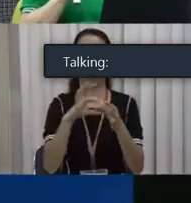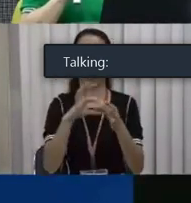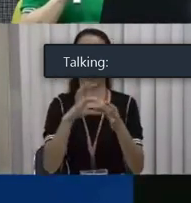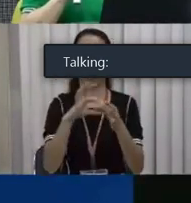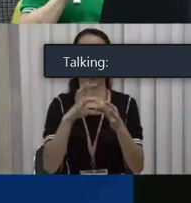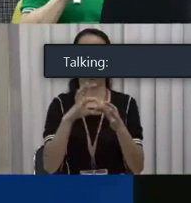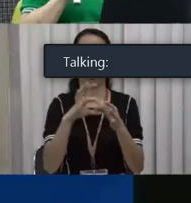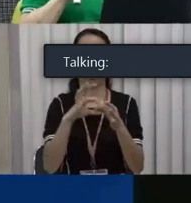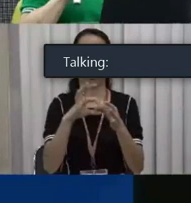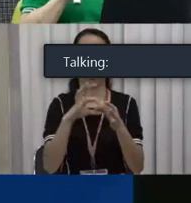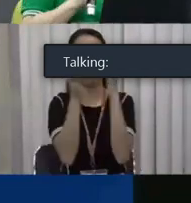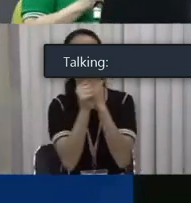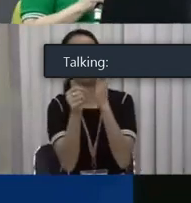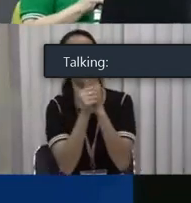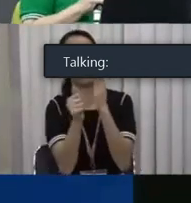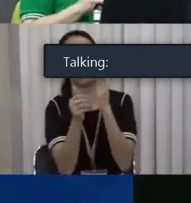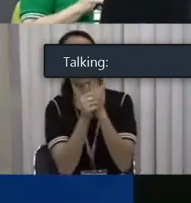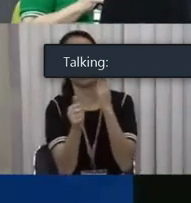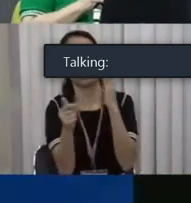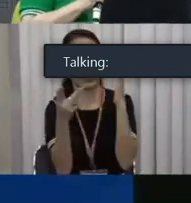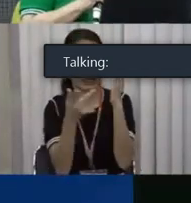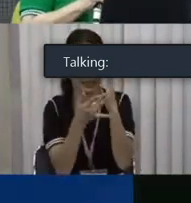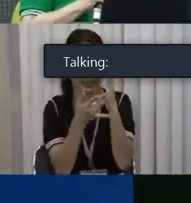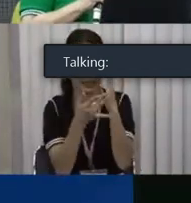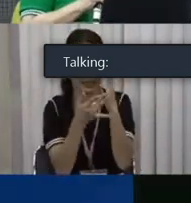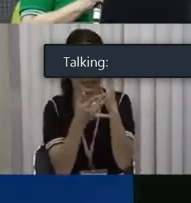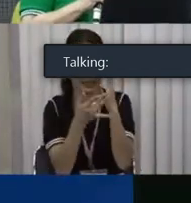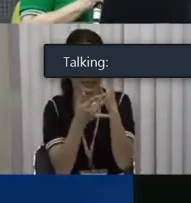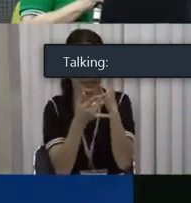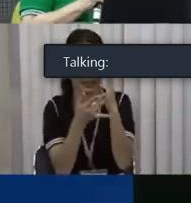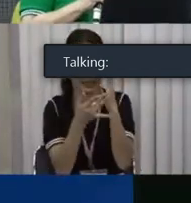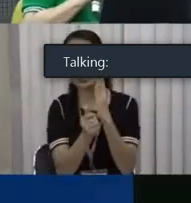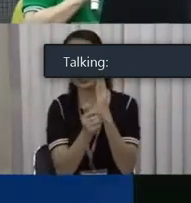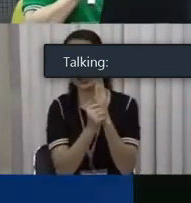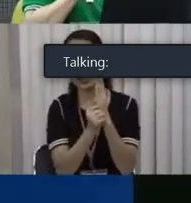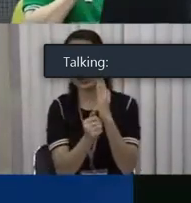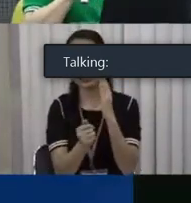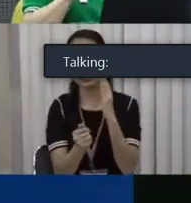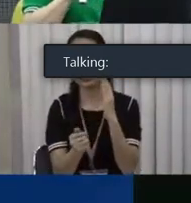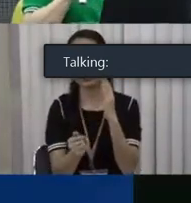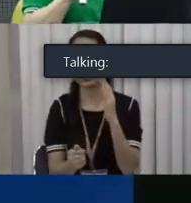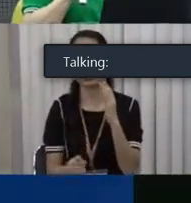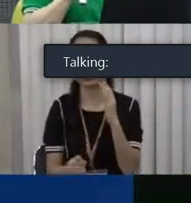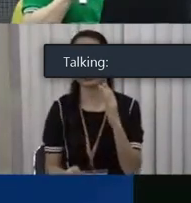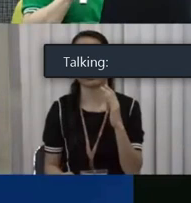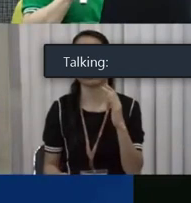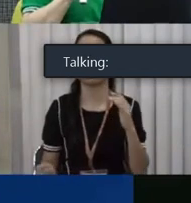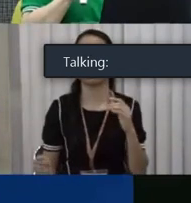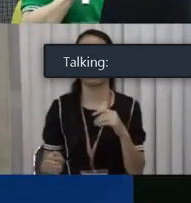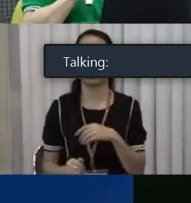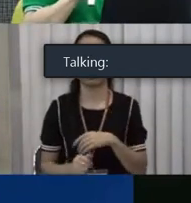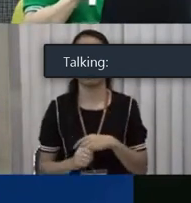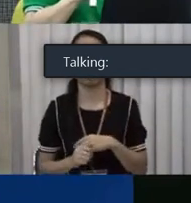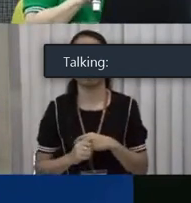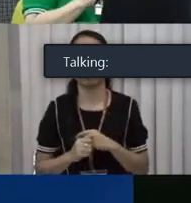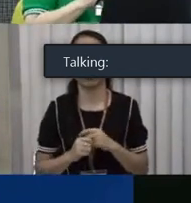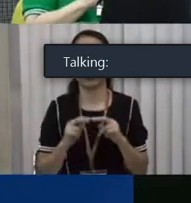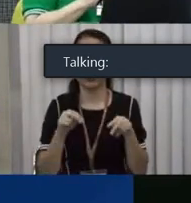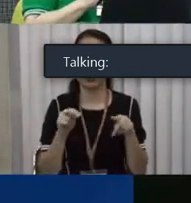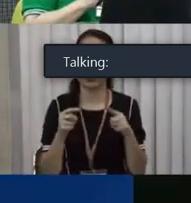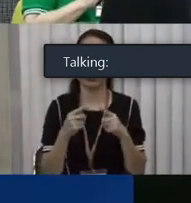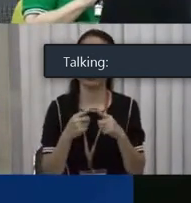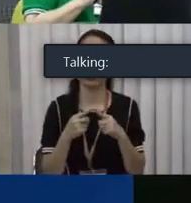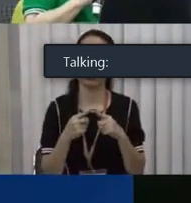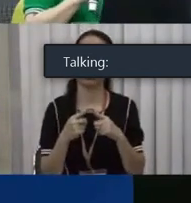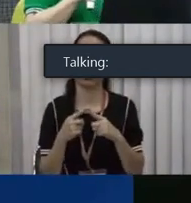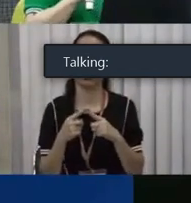soft skills, soft and technical skills na gikinahanglan nato. We have the adaptability and